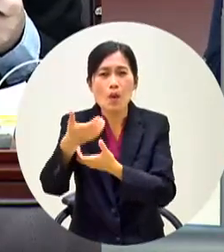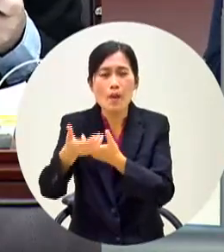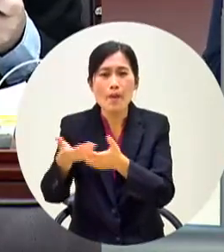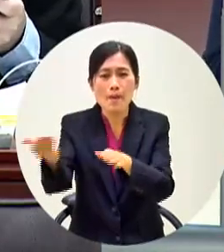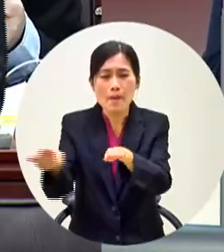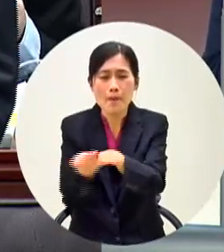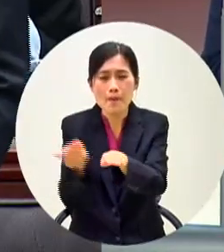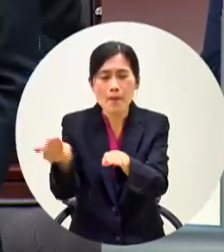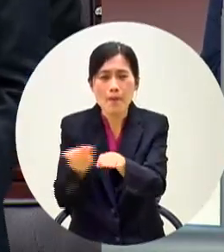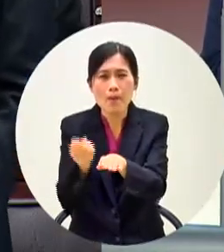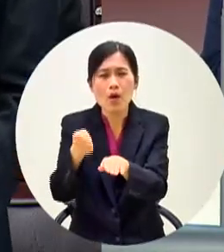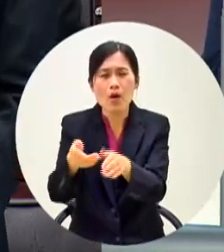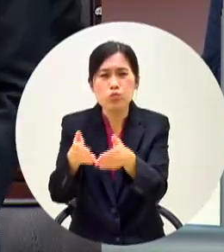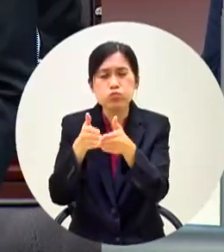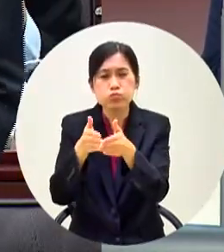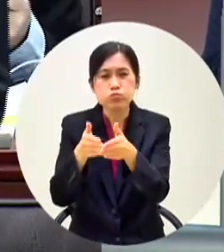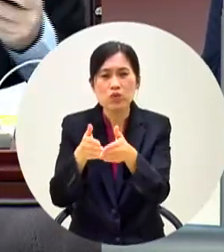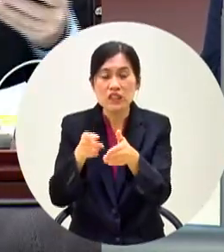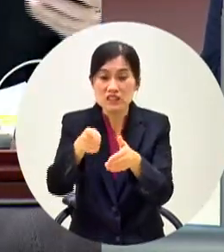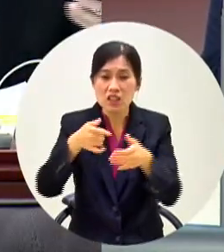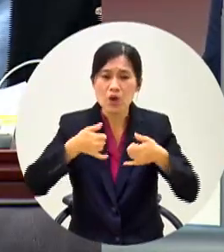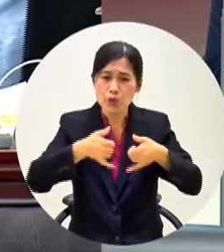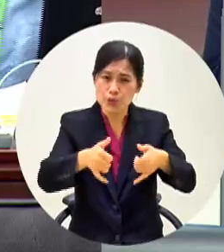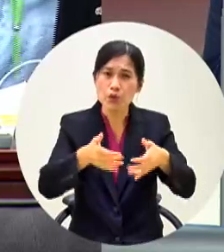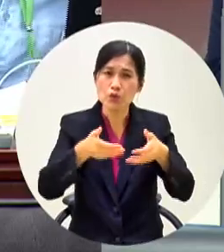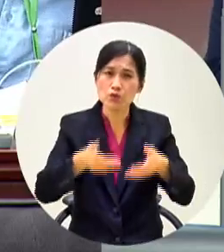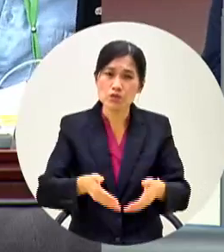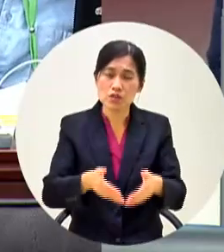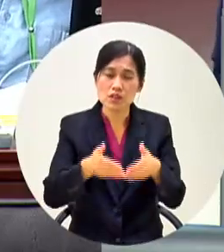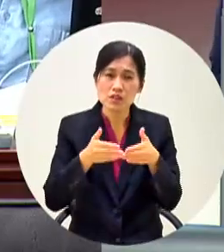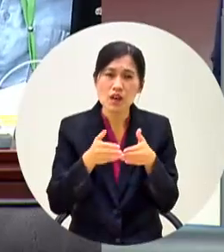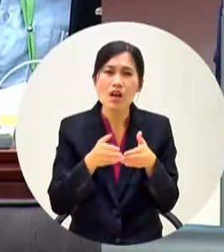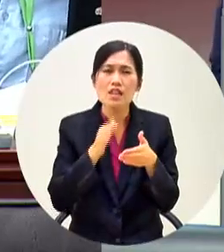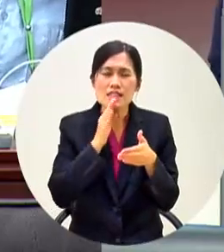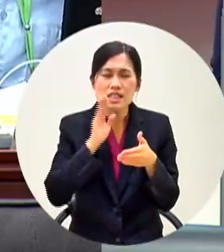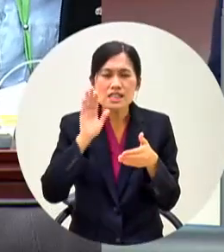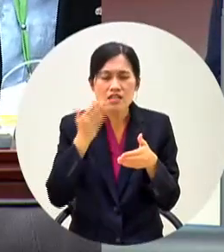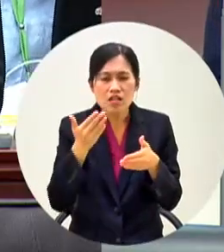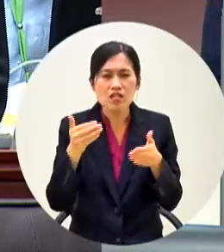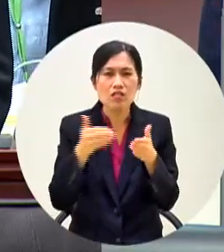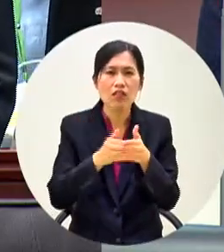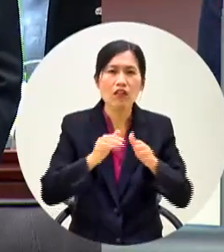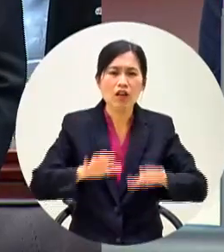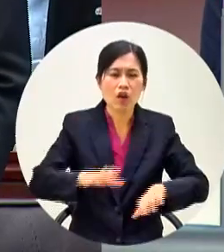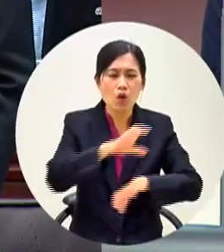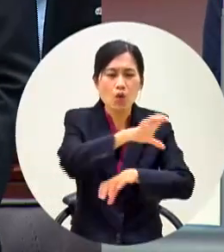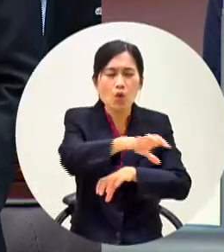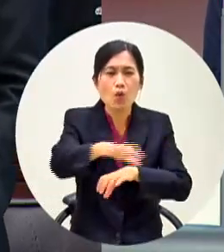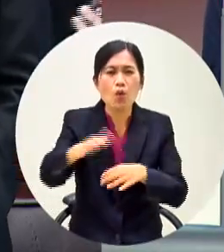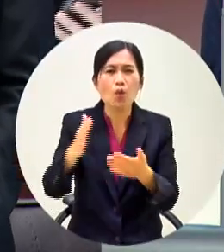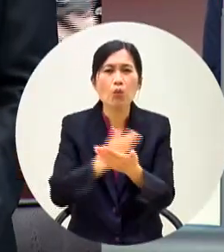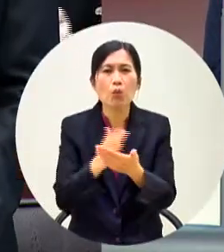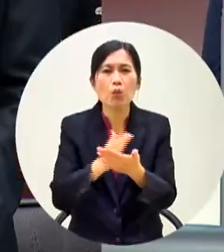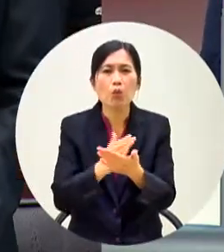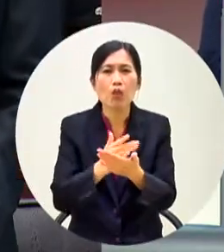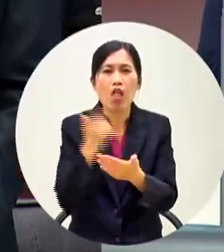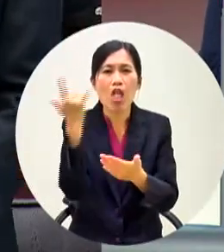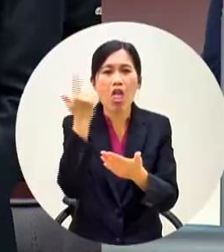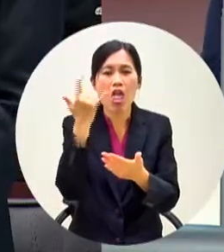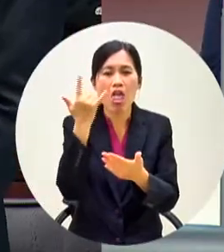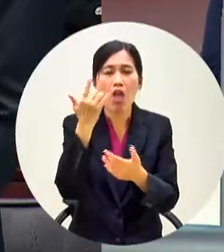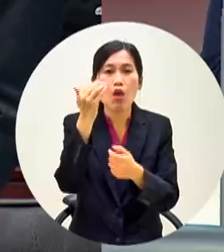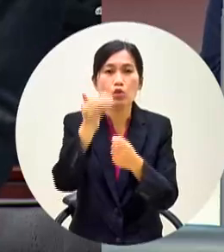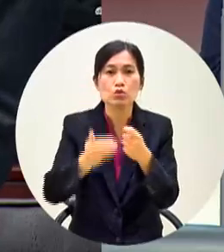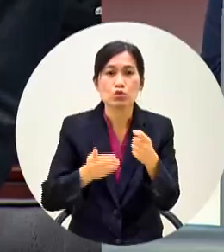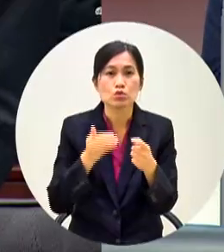一条这个货柜车的一个重要的一个道路，但是到目前为止光是环评就已经九年了，所以呢